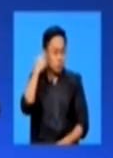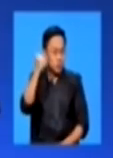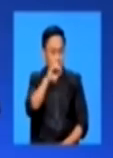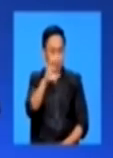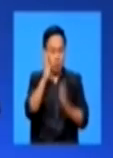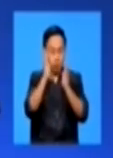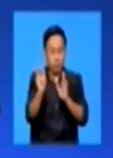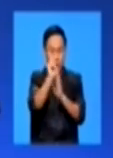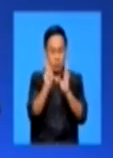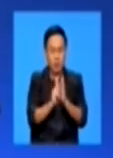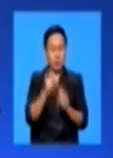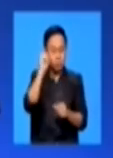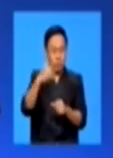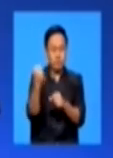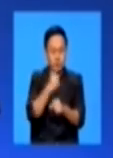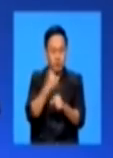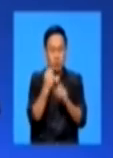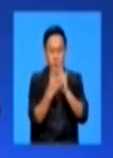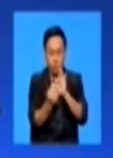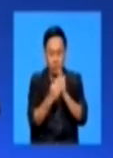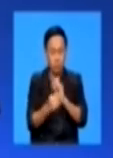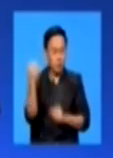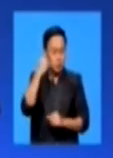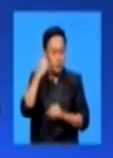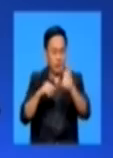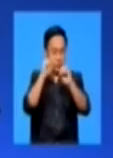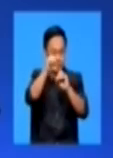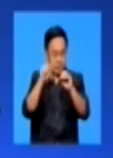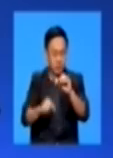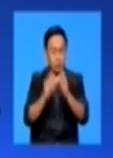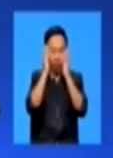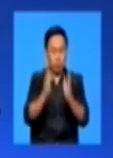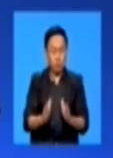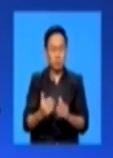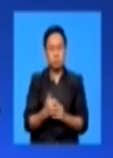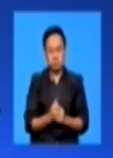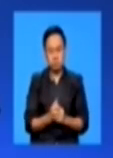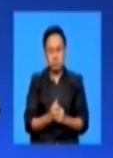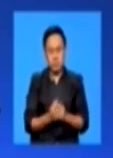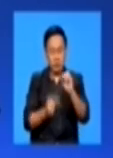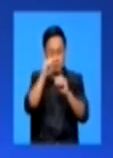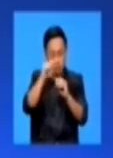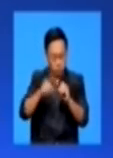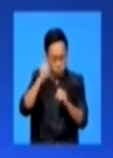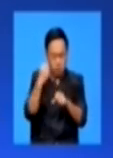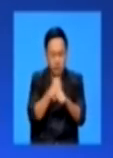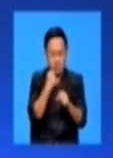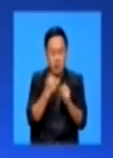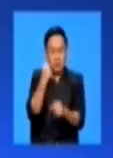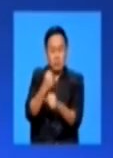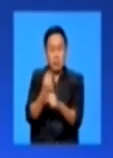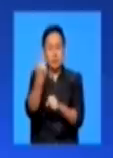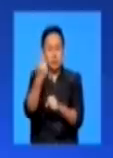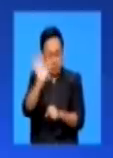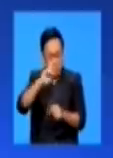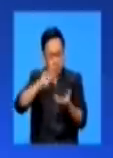ไปแล้วนะครับให้ต้องฝึกอบรมลูกจ้างไม่น้อยกว่า150ของจำนวนลูกจ้างทั้งหมดทุกปีนะครับโดยสามารถนำค่าใช้